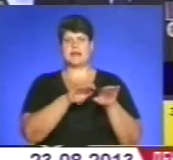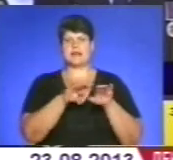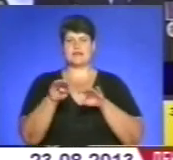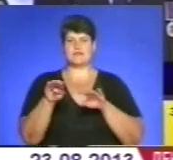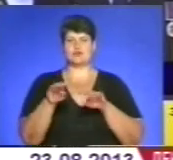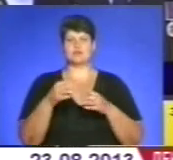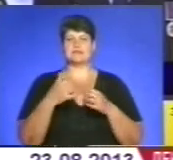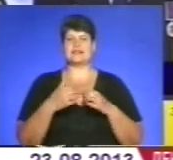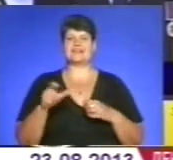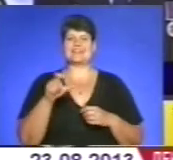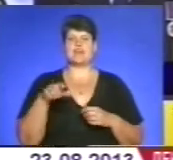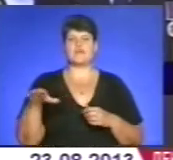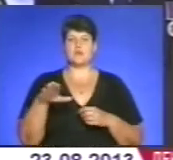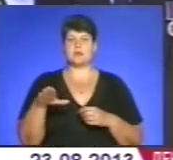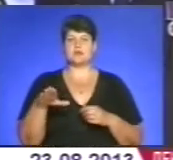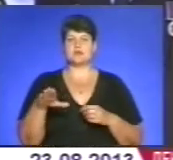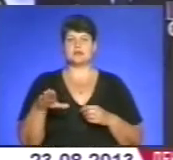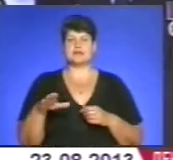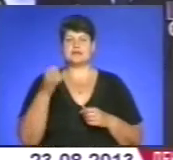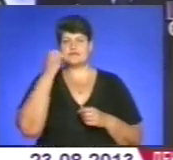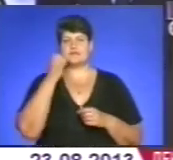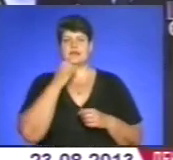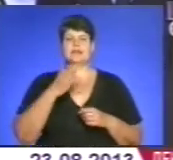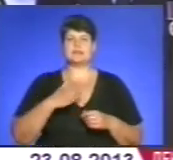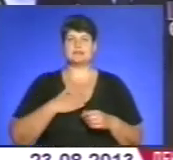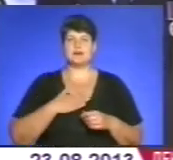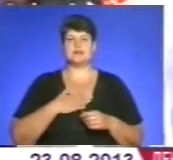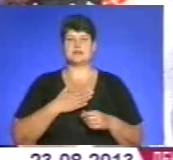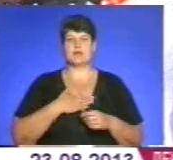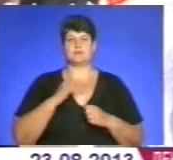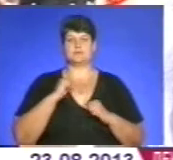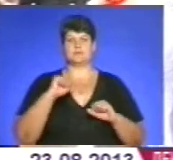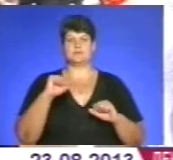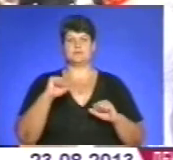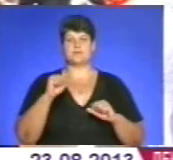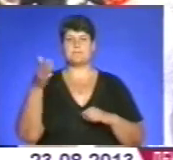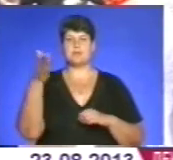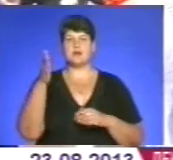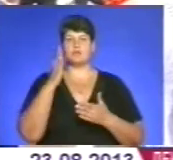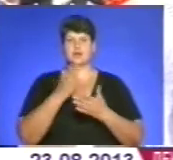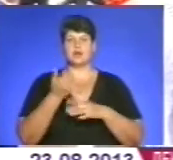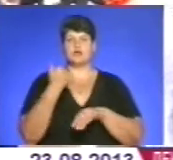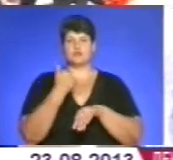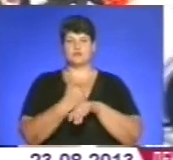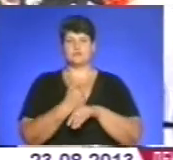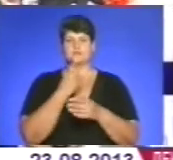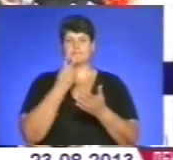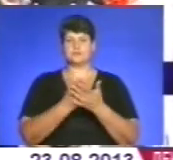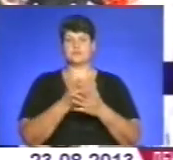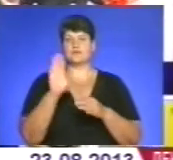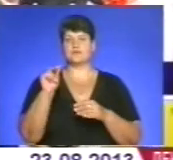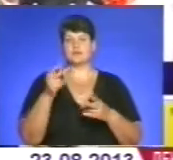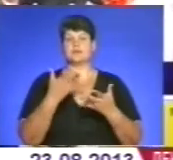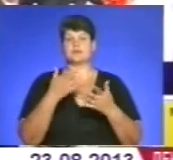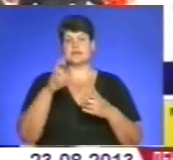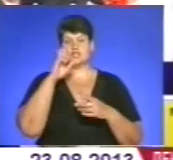серед європейських. І саме завдяки нам, нашим патріотам. Прапор є одним із головних атрибутів держави.